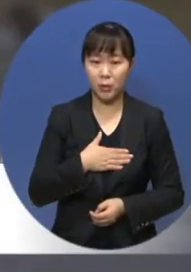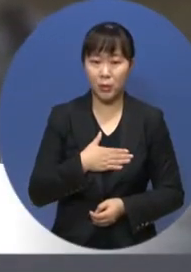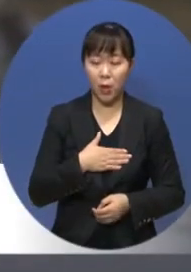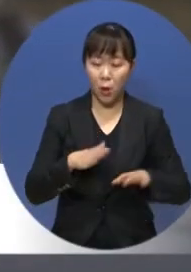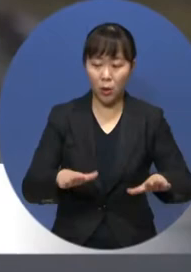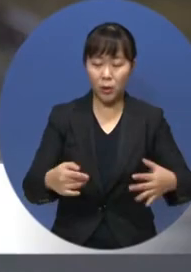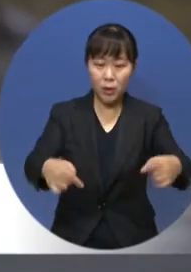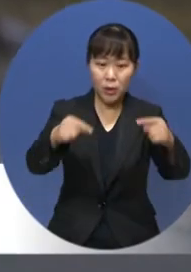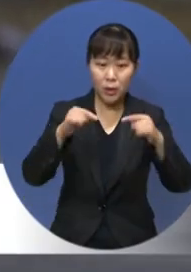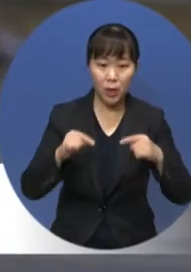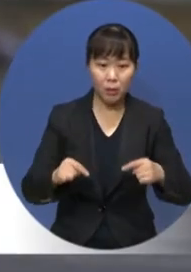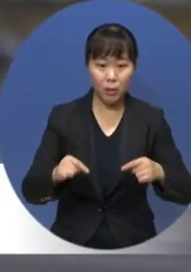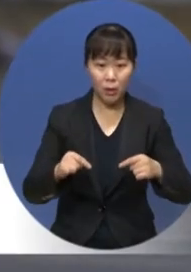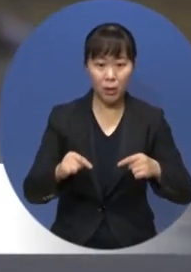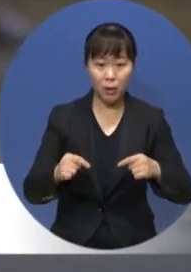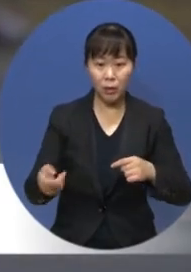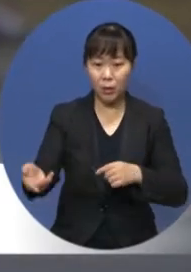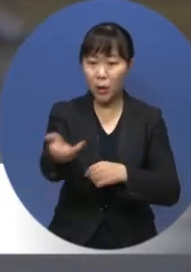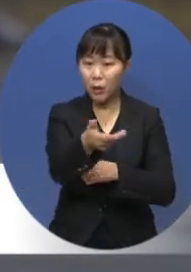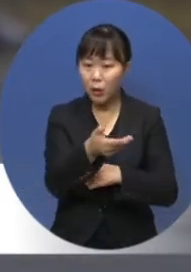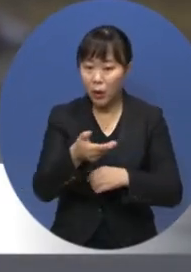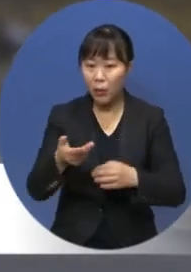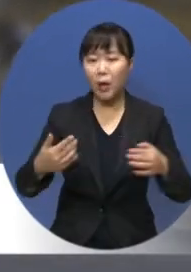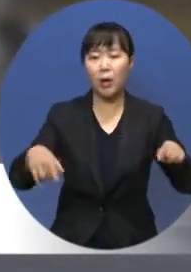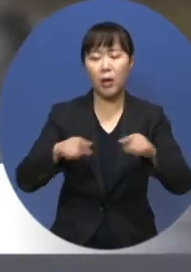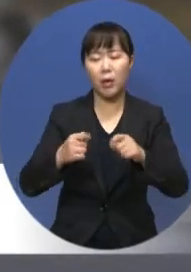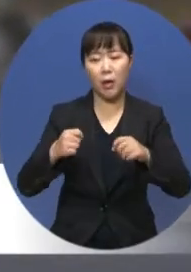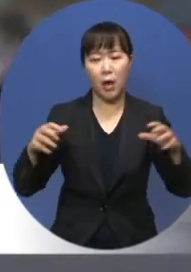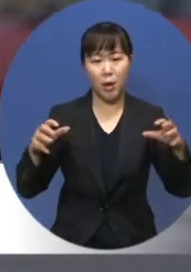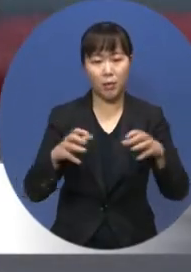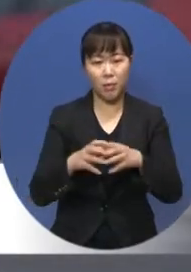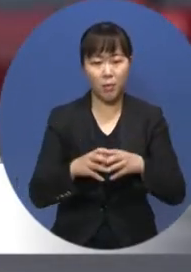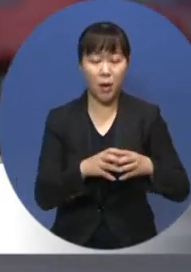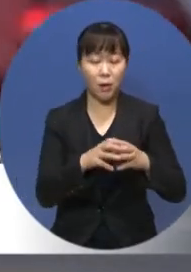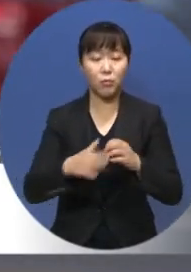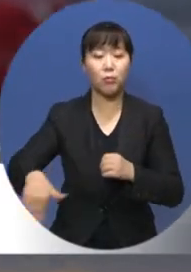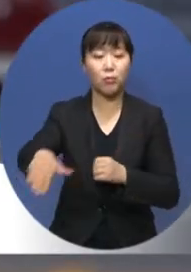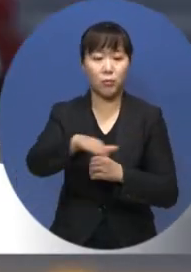나오신 반가운 동지 여러분들 함께 힘합쳐서 싸워나가는,